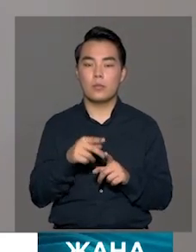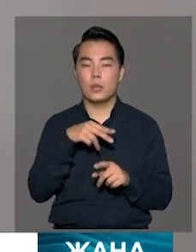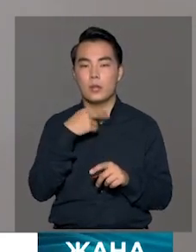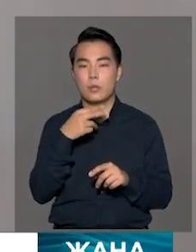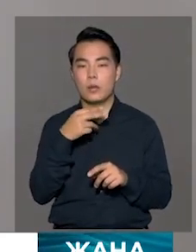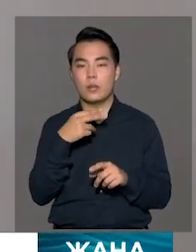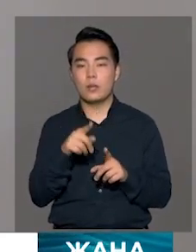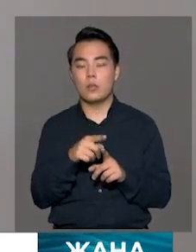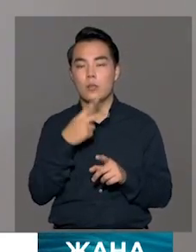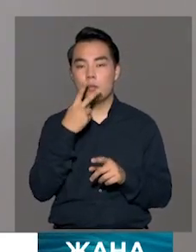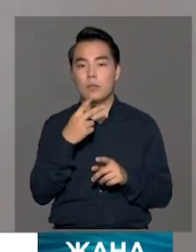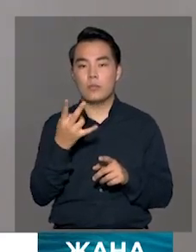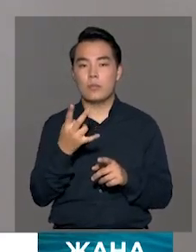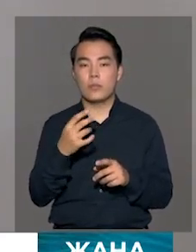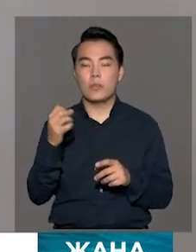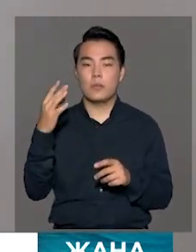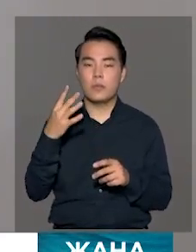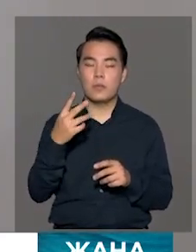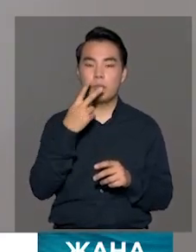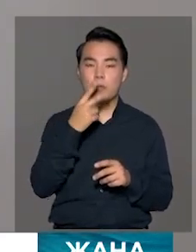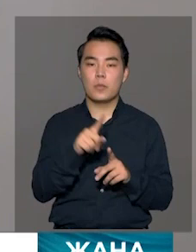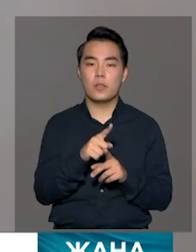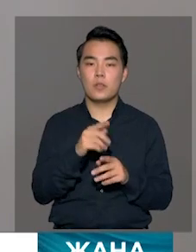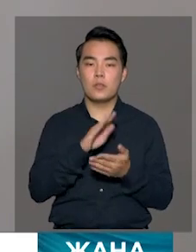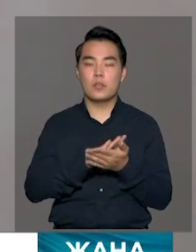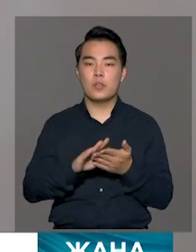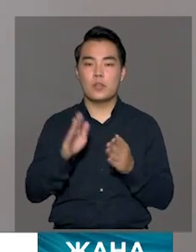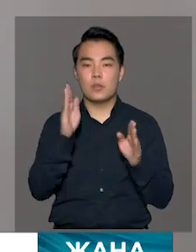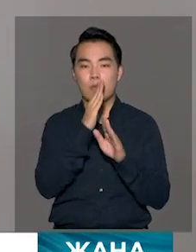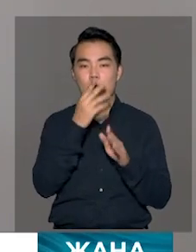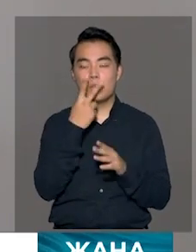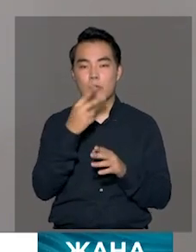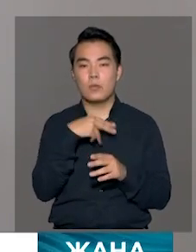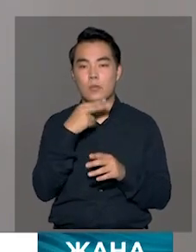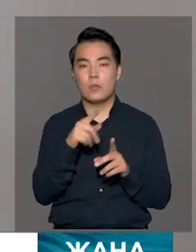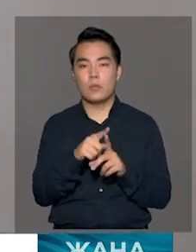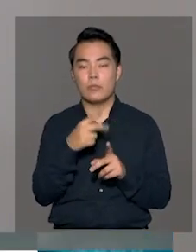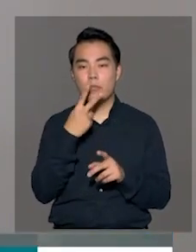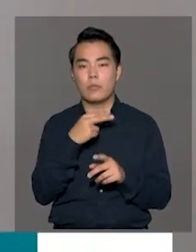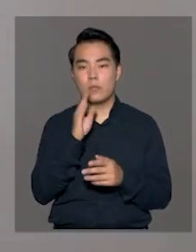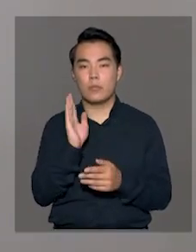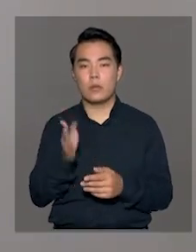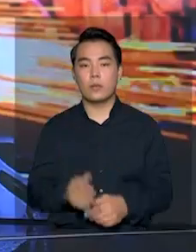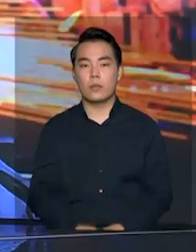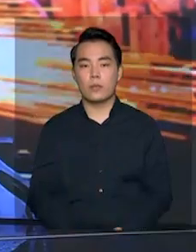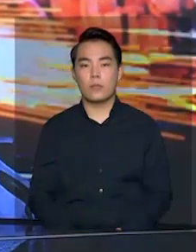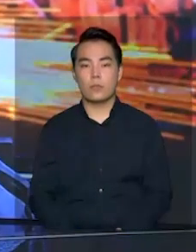тұр, светіміз жанып тұр, тазалығымыз осылайынан деп бүкіл бақылауға ұстап отыр.